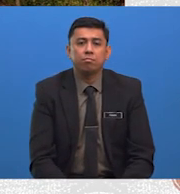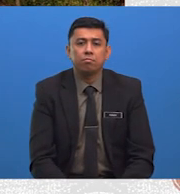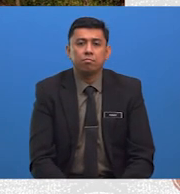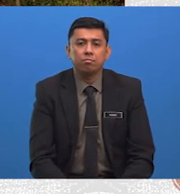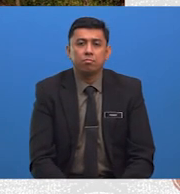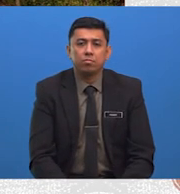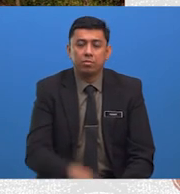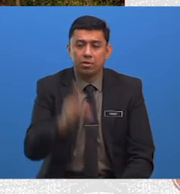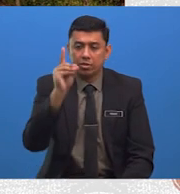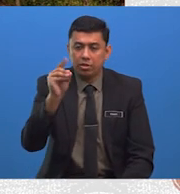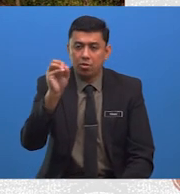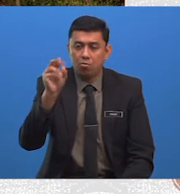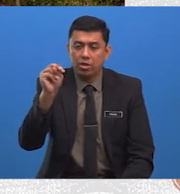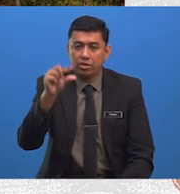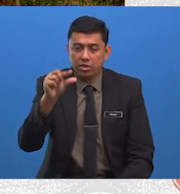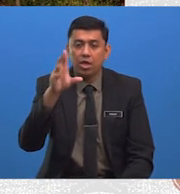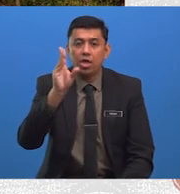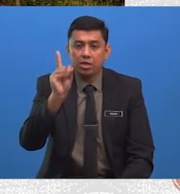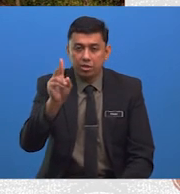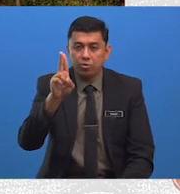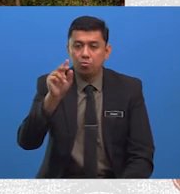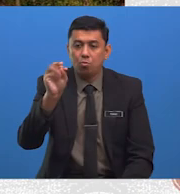Candi Dong Duang